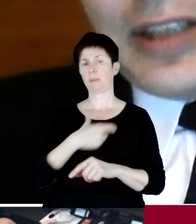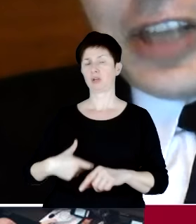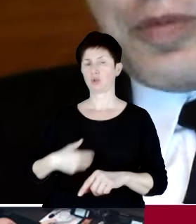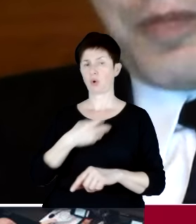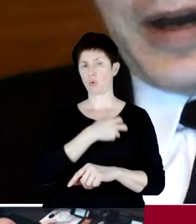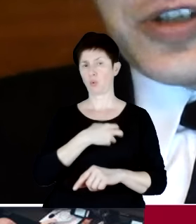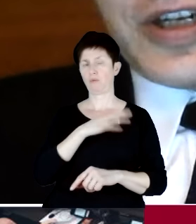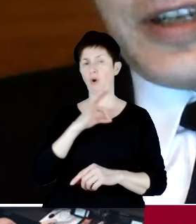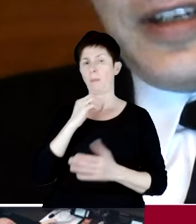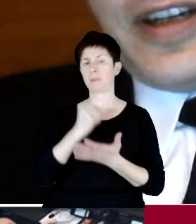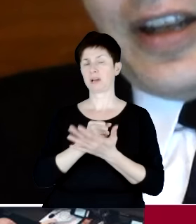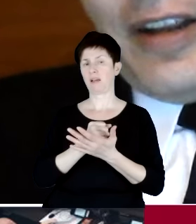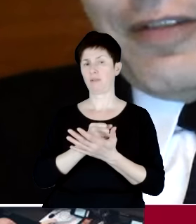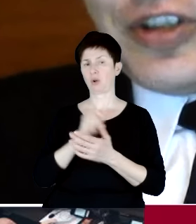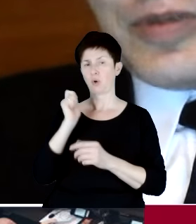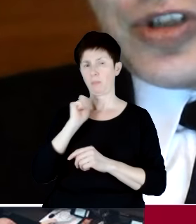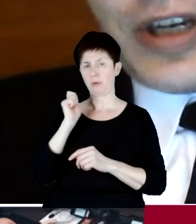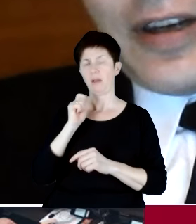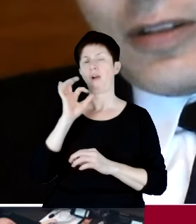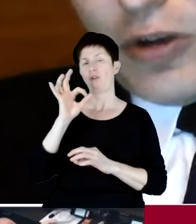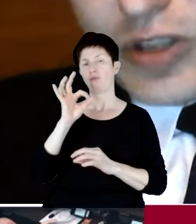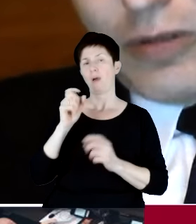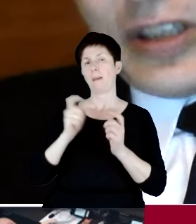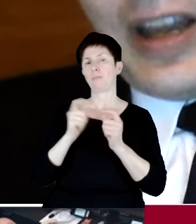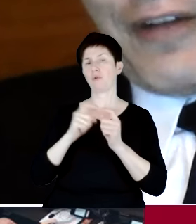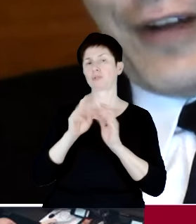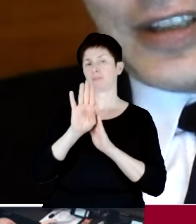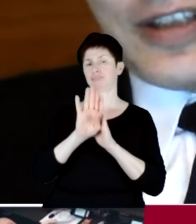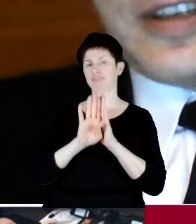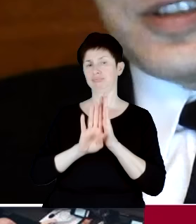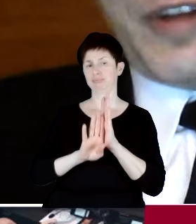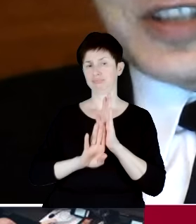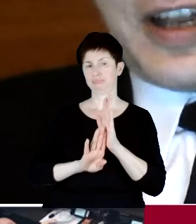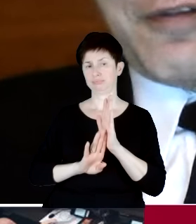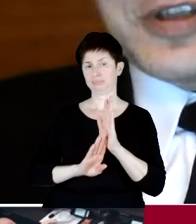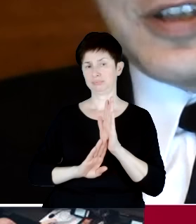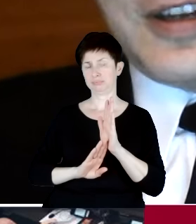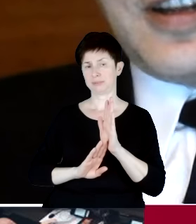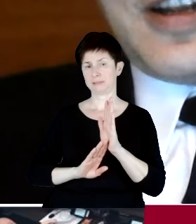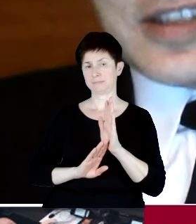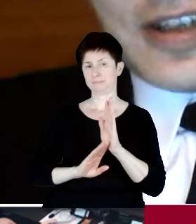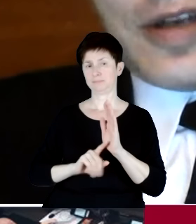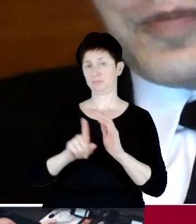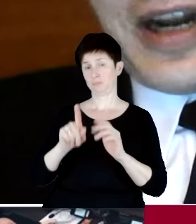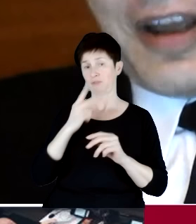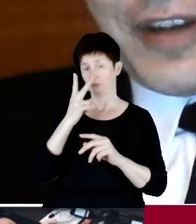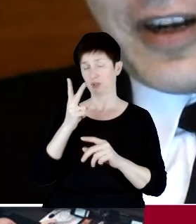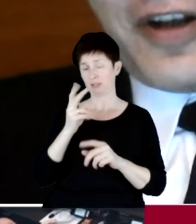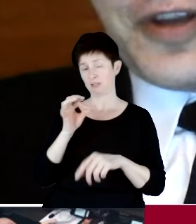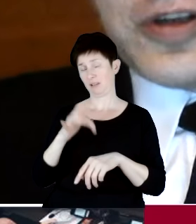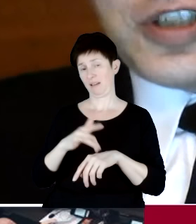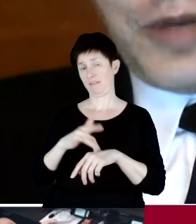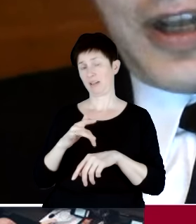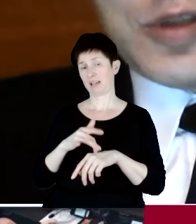kobiet traci poparcie i widzimy, że no, są te efekty związane właśnie z